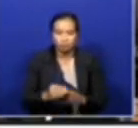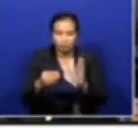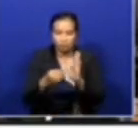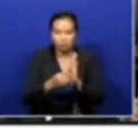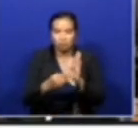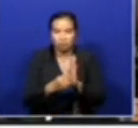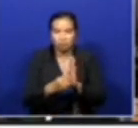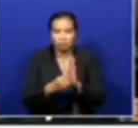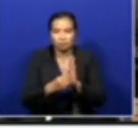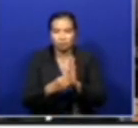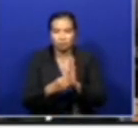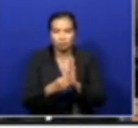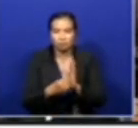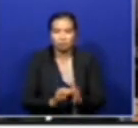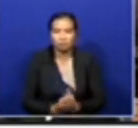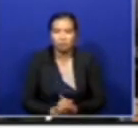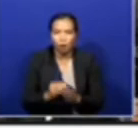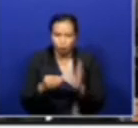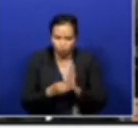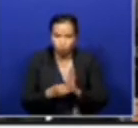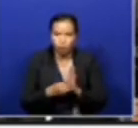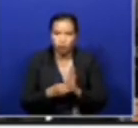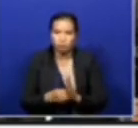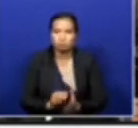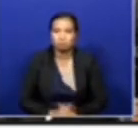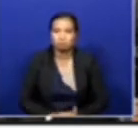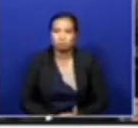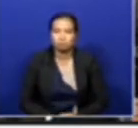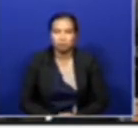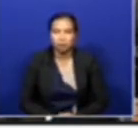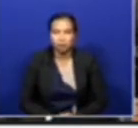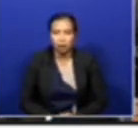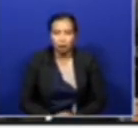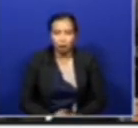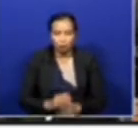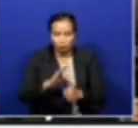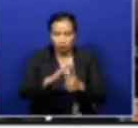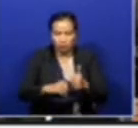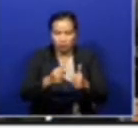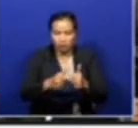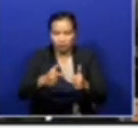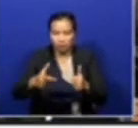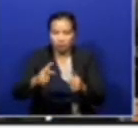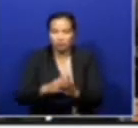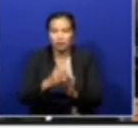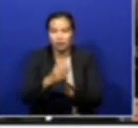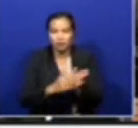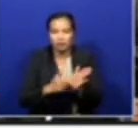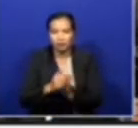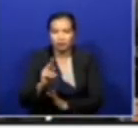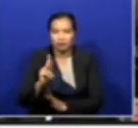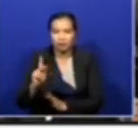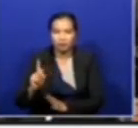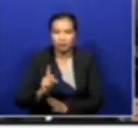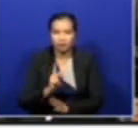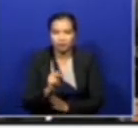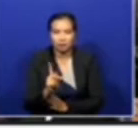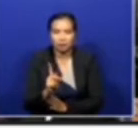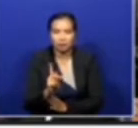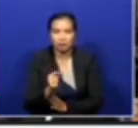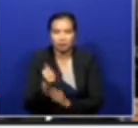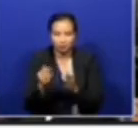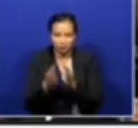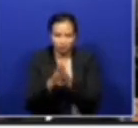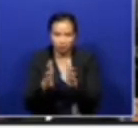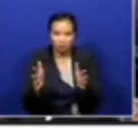ครซึ่งแน่นอนครับว่าถ้าเมืองใหญ่มีพื้นที่สีเขียวที่มีจำนวนปริมาณม